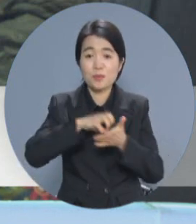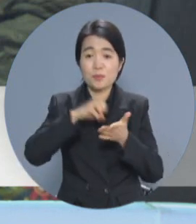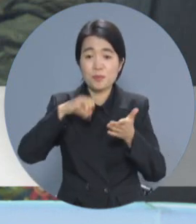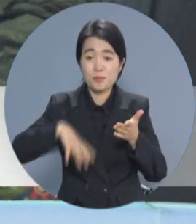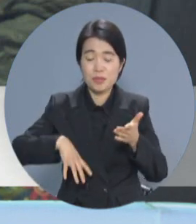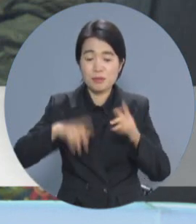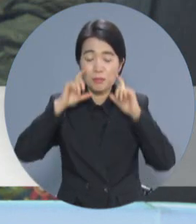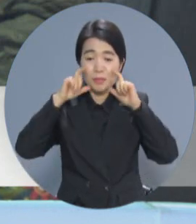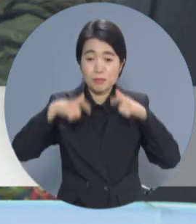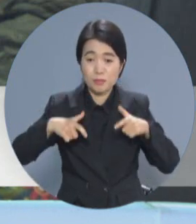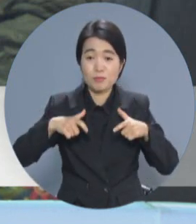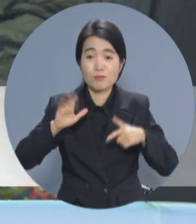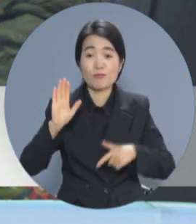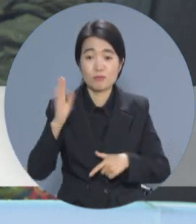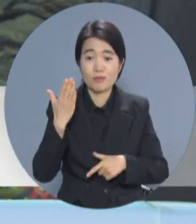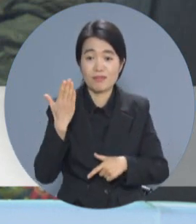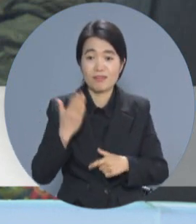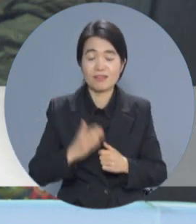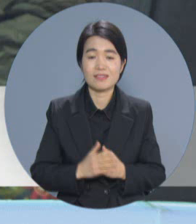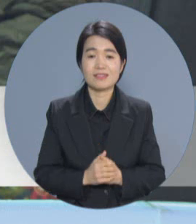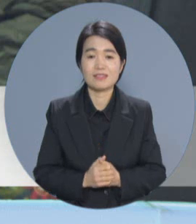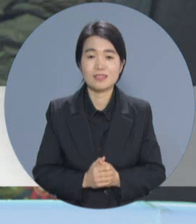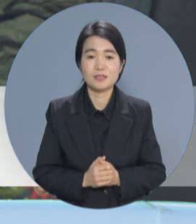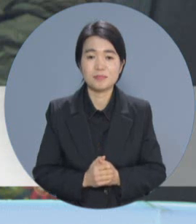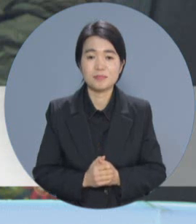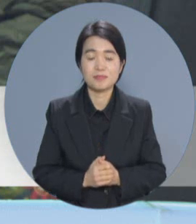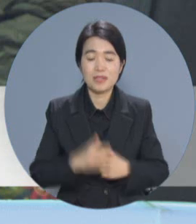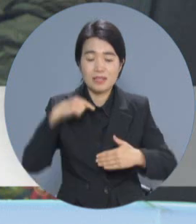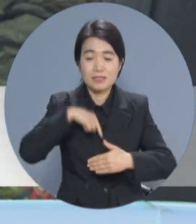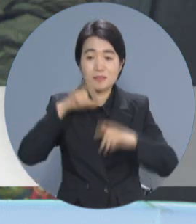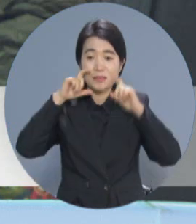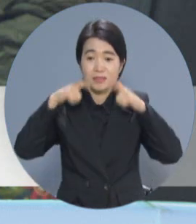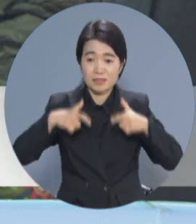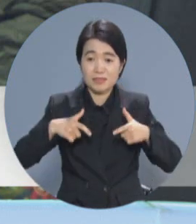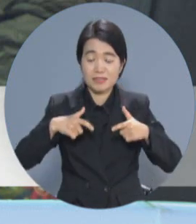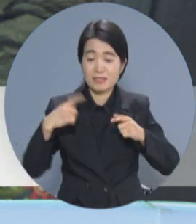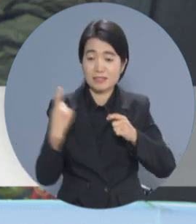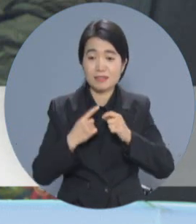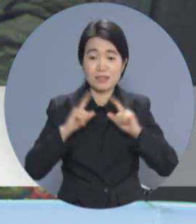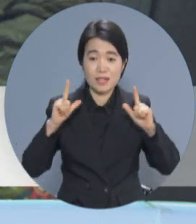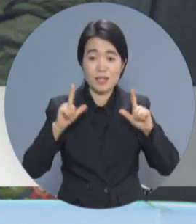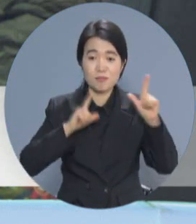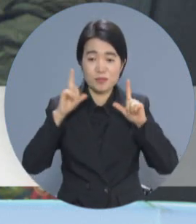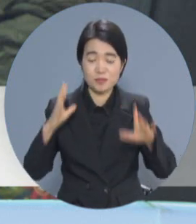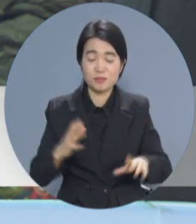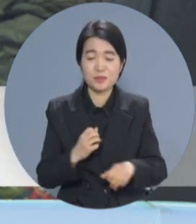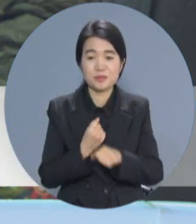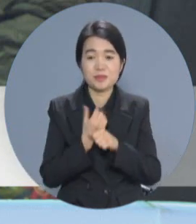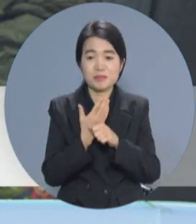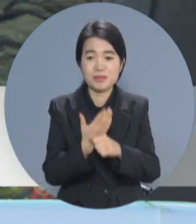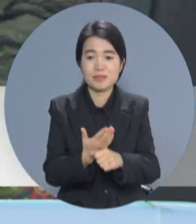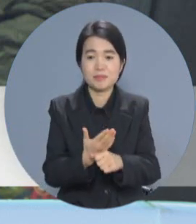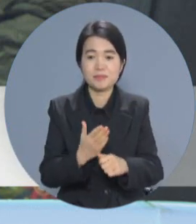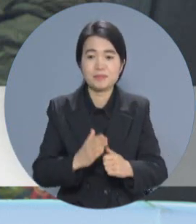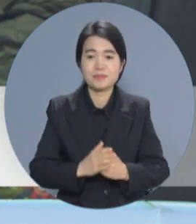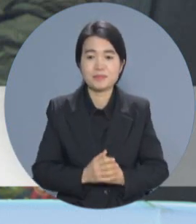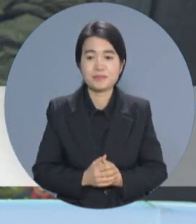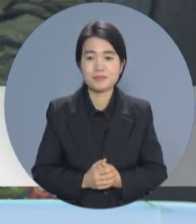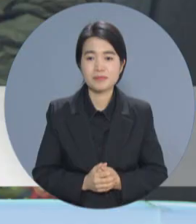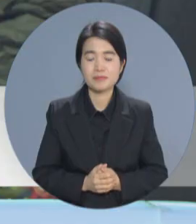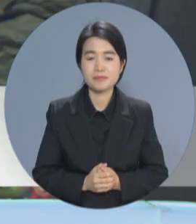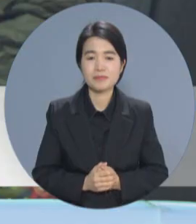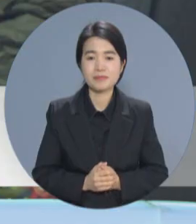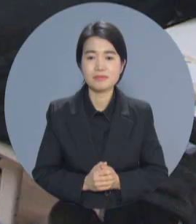제외하면 마스크 없이 생활해도 괜찮은데요. 실내 마스크 착용 의무가 해제된 첫날의 모습을 이다현 기자가